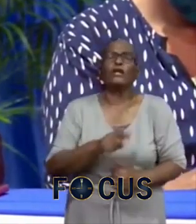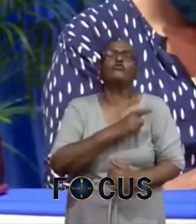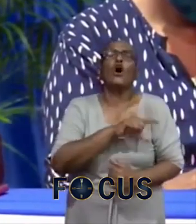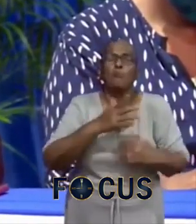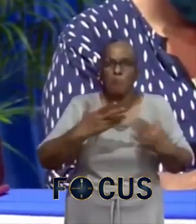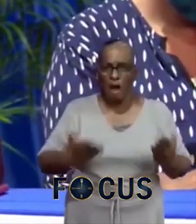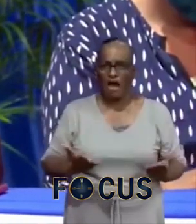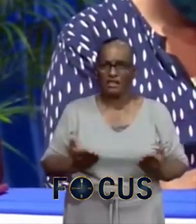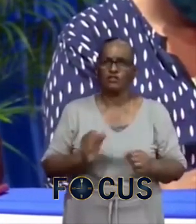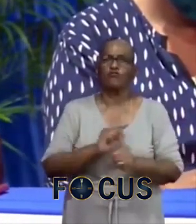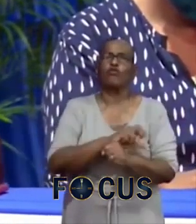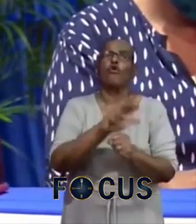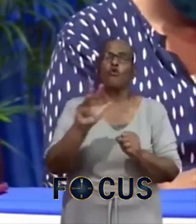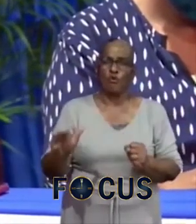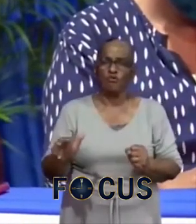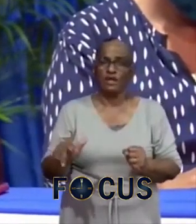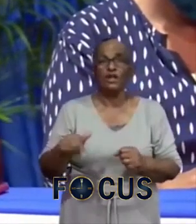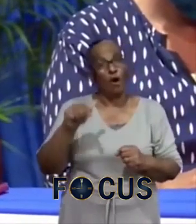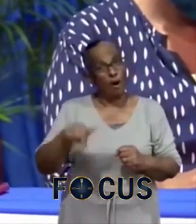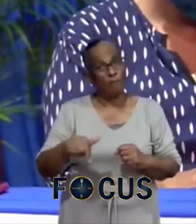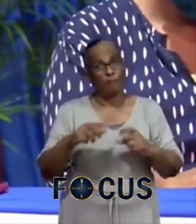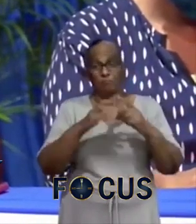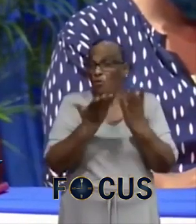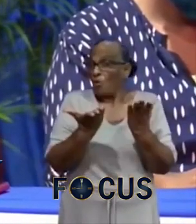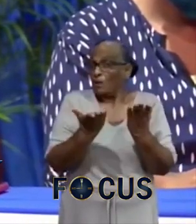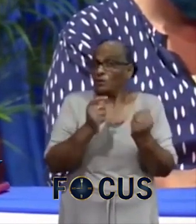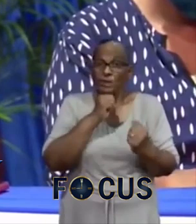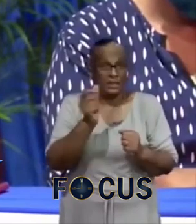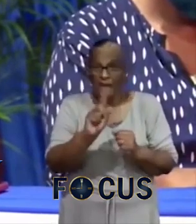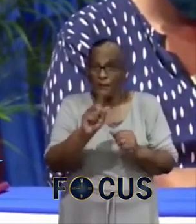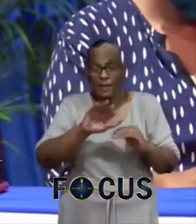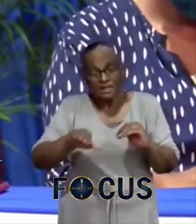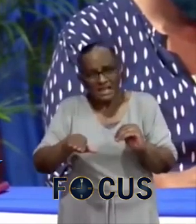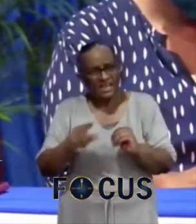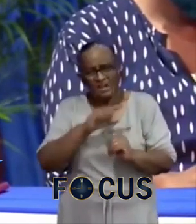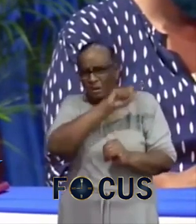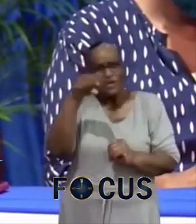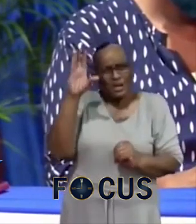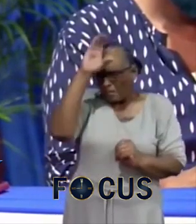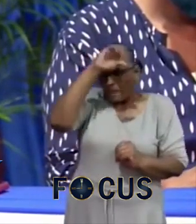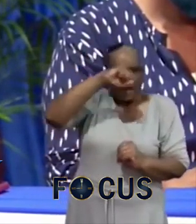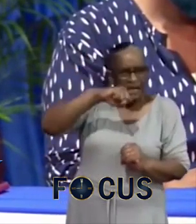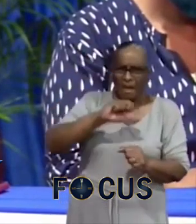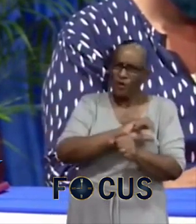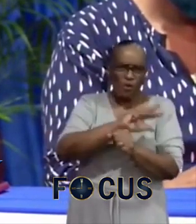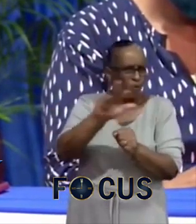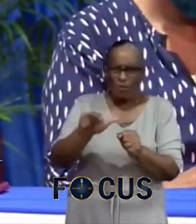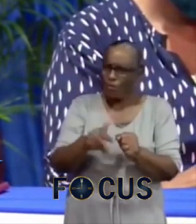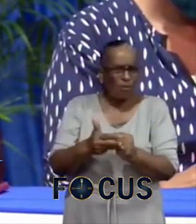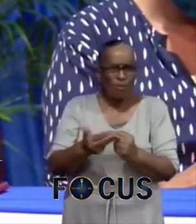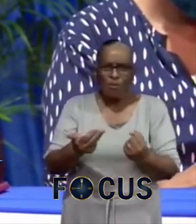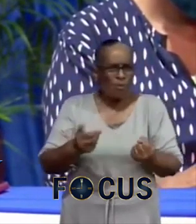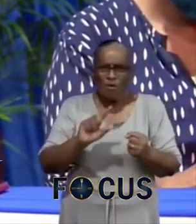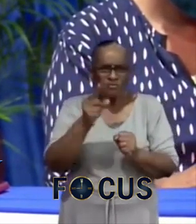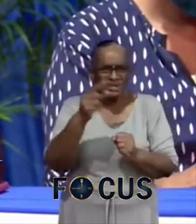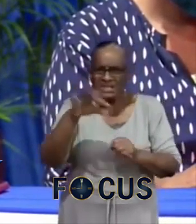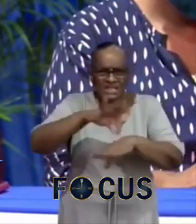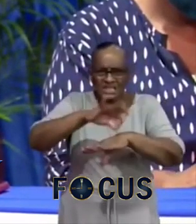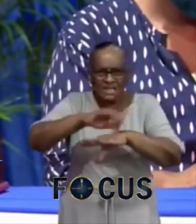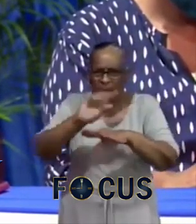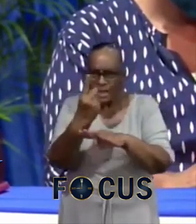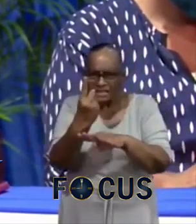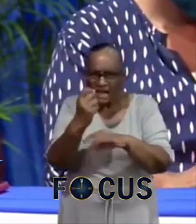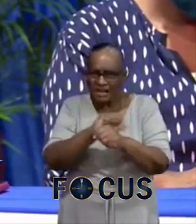COVID. Maar we kijken ook wat we dus niet apart hebben gezet. U snapt. Er gaan niet alleen COVID-patiënten nog op de IC moeten. Er gaan